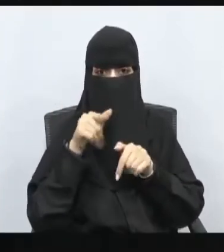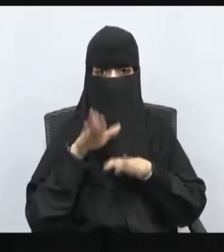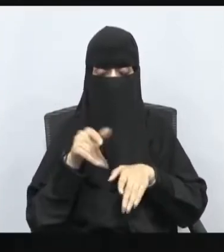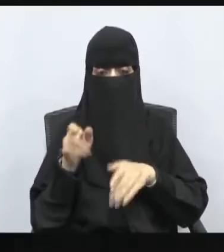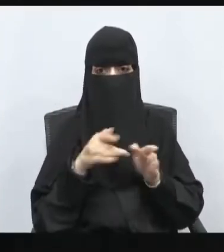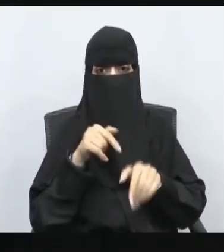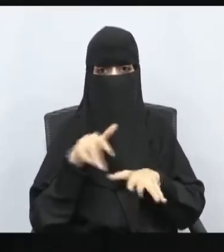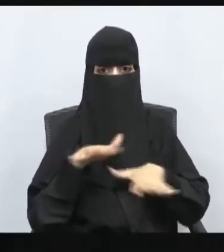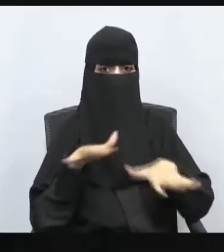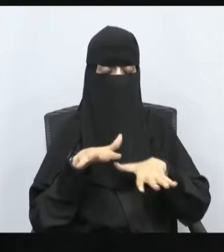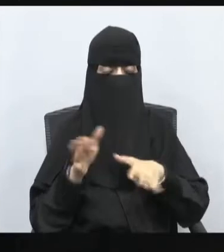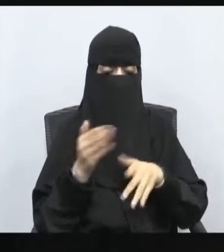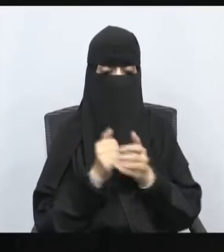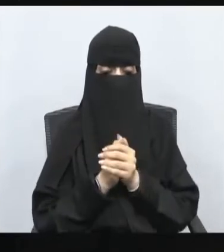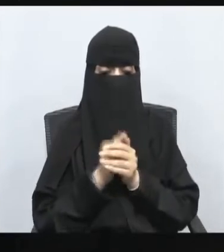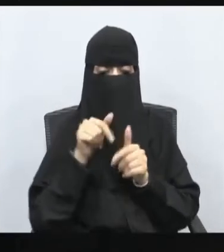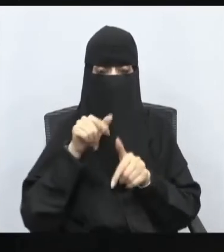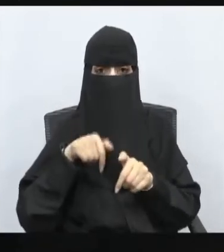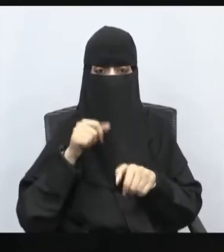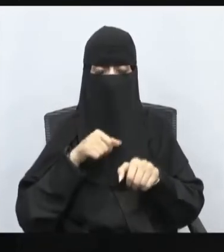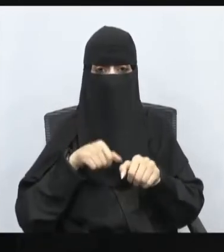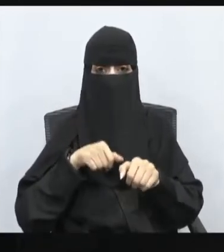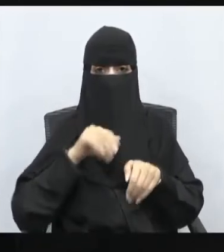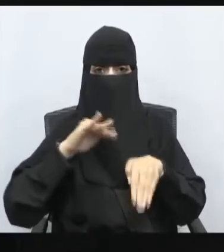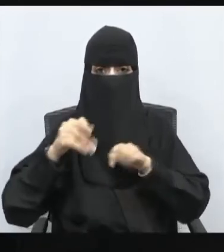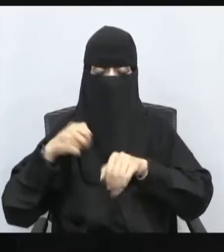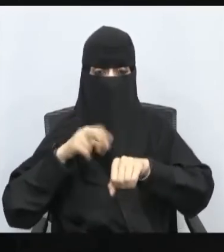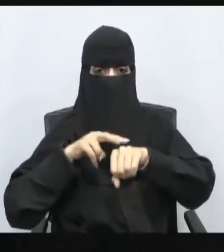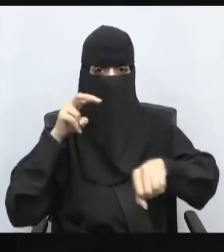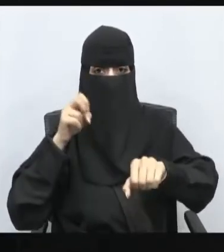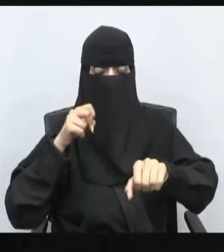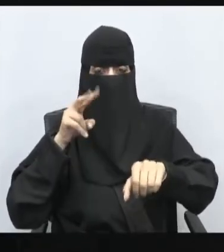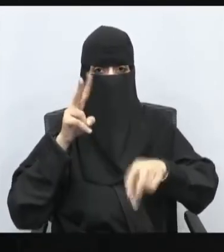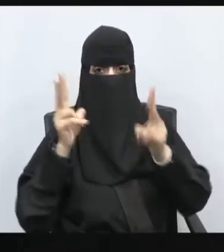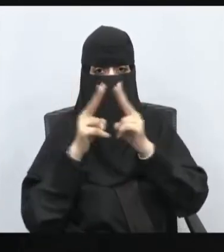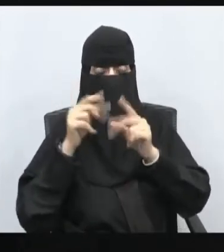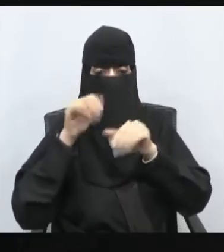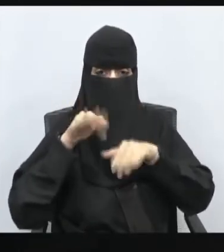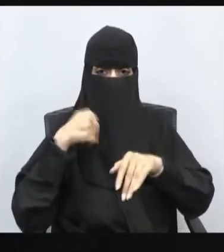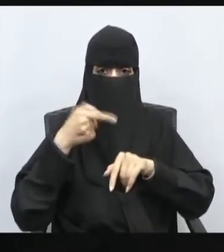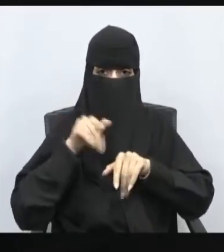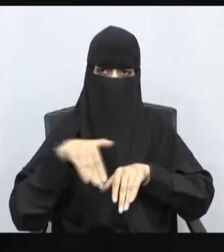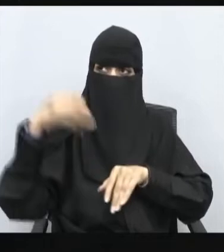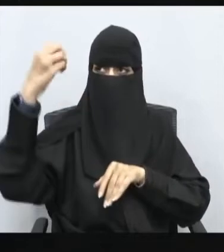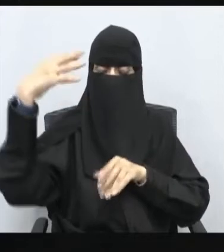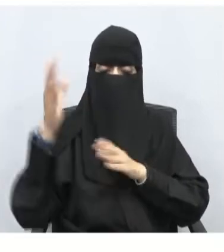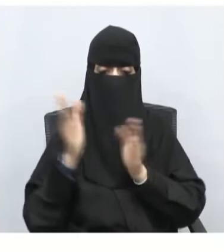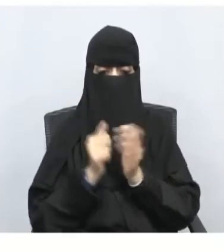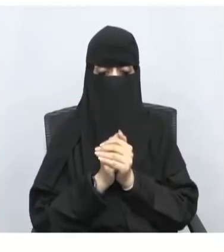في الزلازل. أما الموجات الكهرومغناطيسية فسوف نتطرق لها في موجات الضوء.